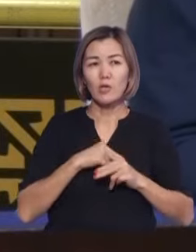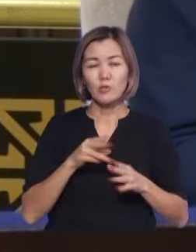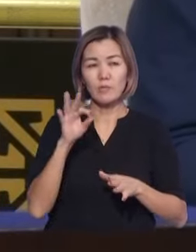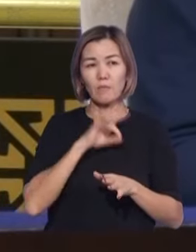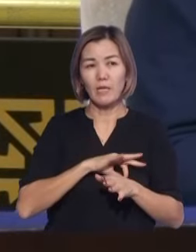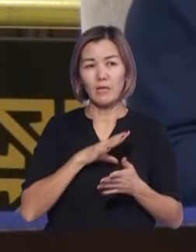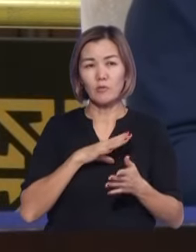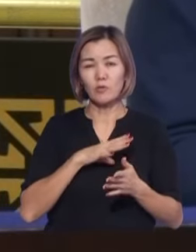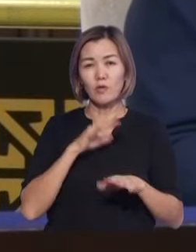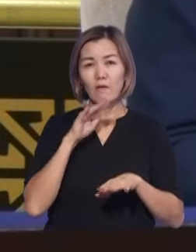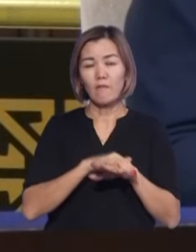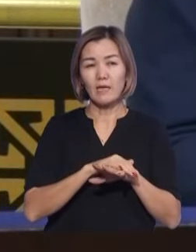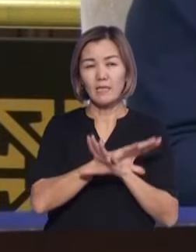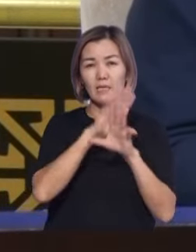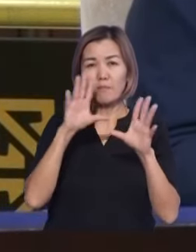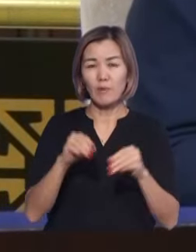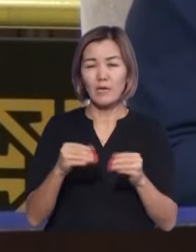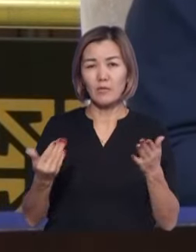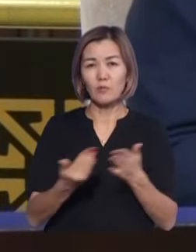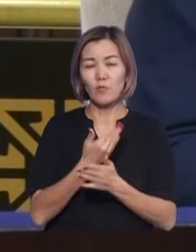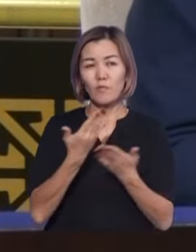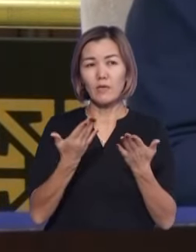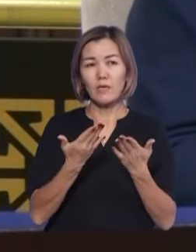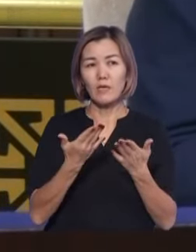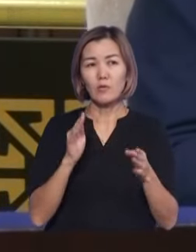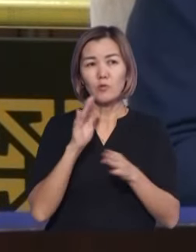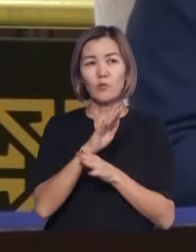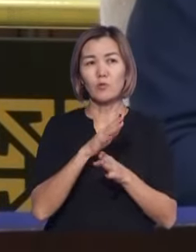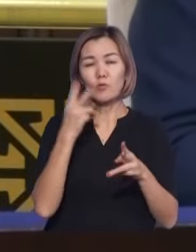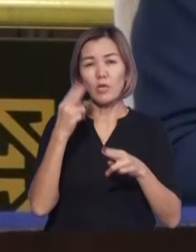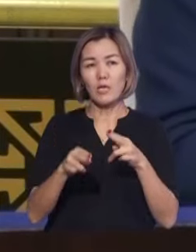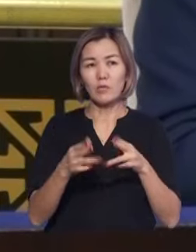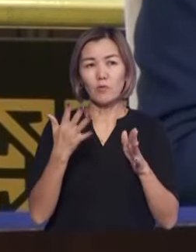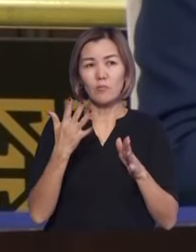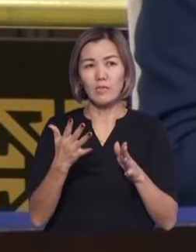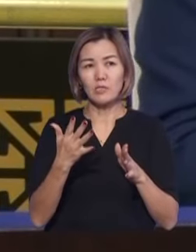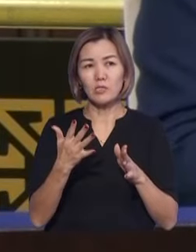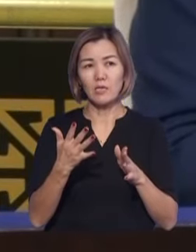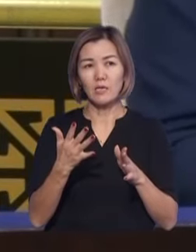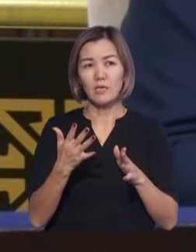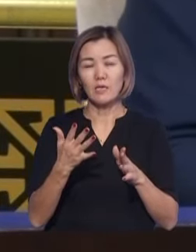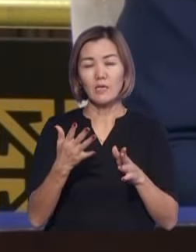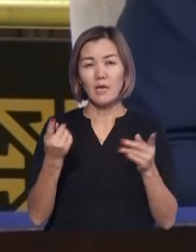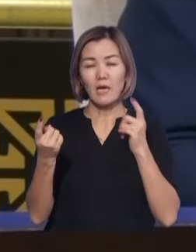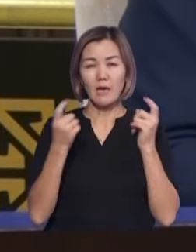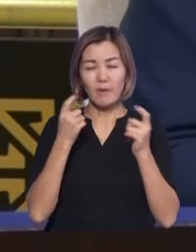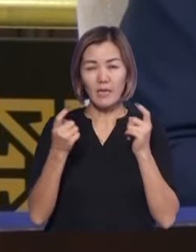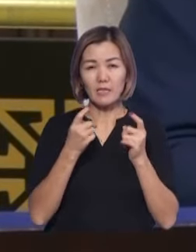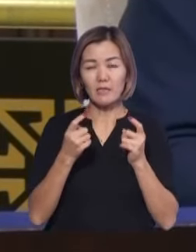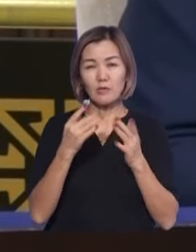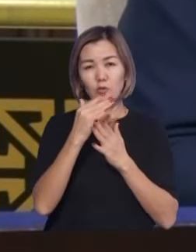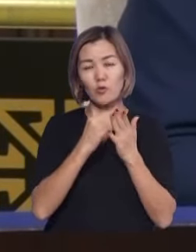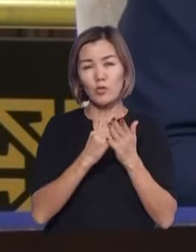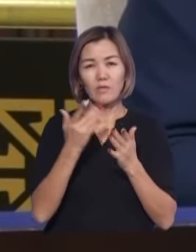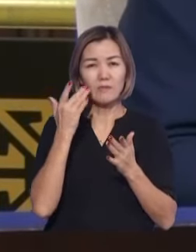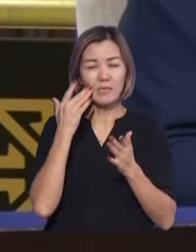үшін деректерді өзектендіру мен интеграциялауды толық аяқтауды. Бесінші, қолданыстағы ақпараттық жүйелердің қол жетімділігін